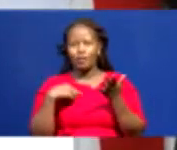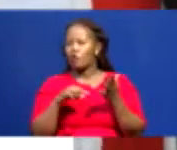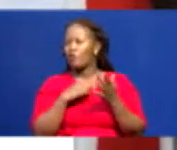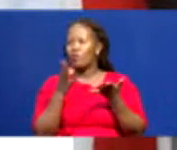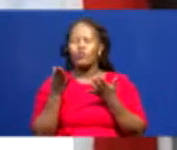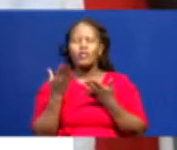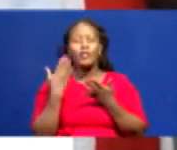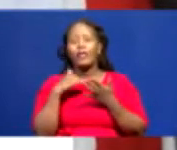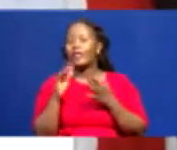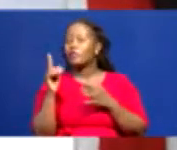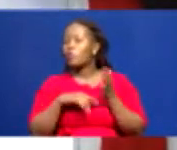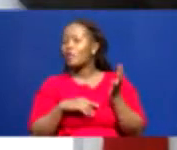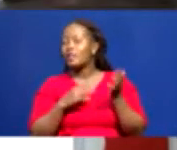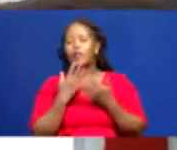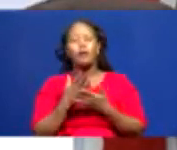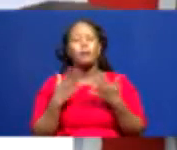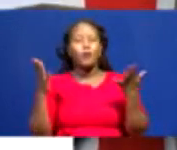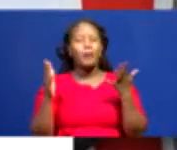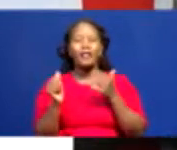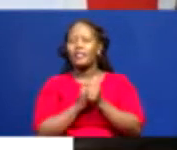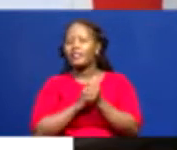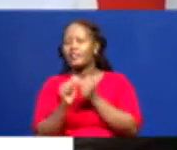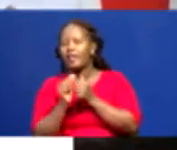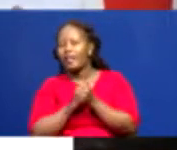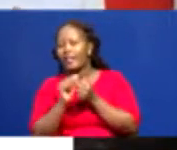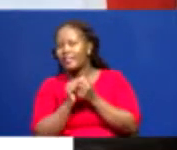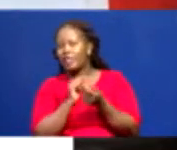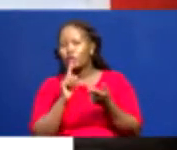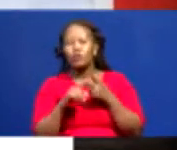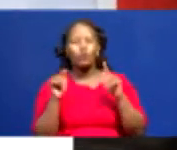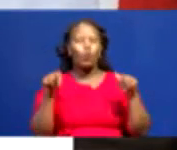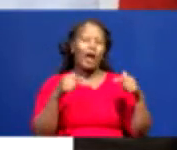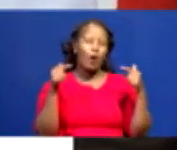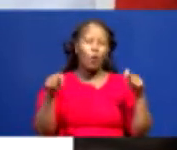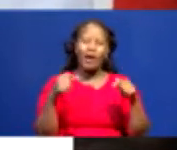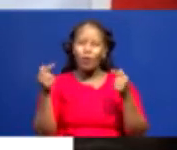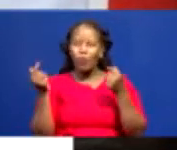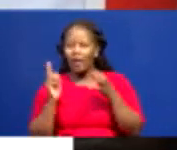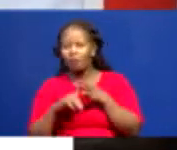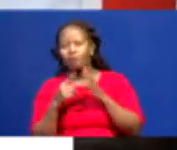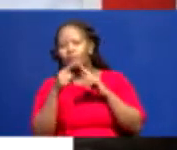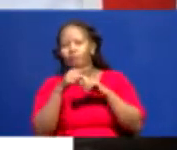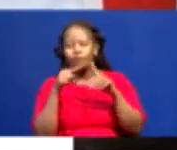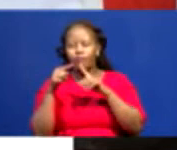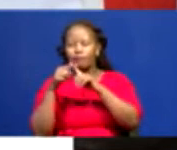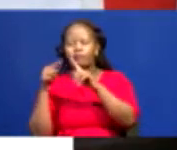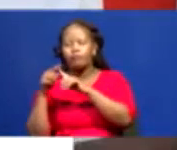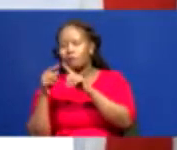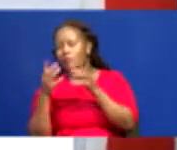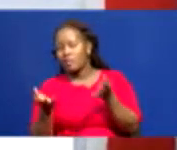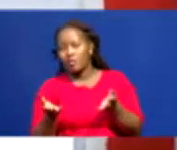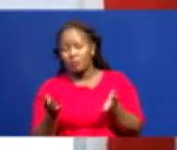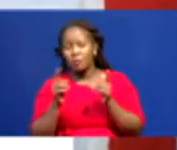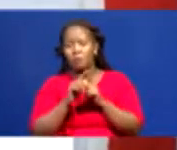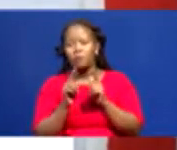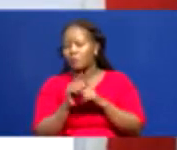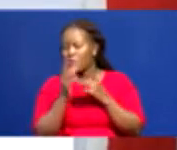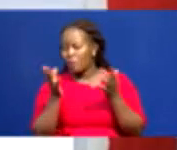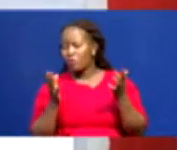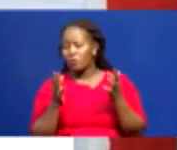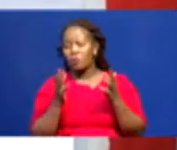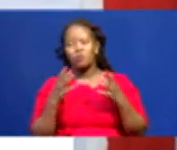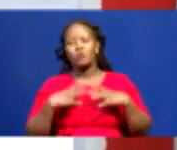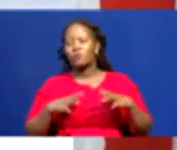ni ule uharibifu wa mali, fujo, mauaji, na uweza kuona ya kwamba